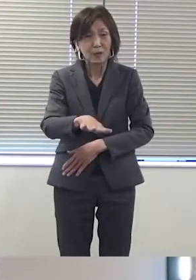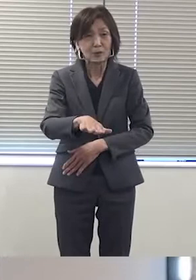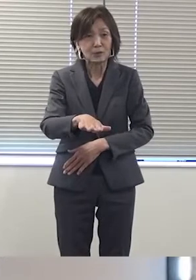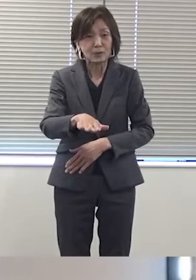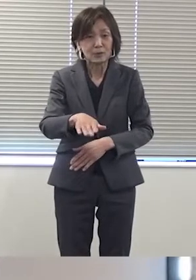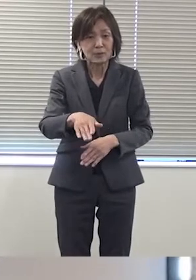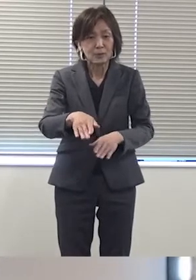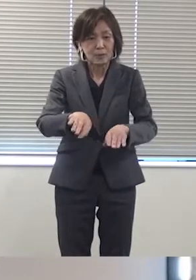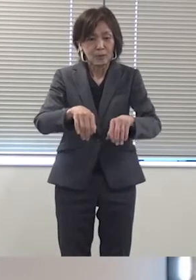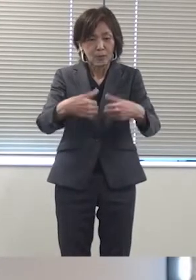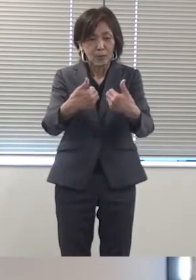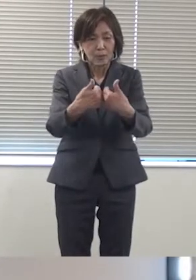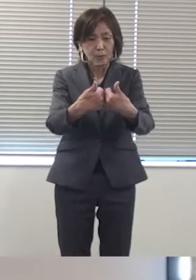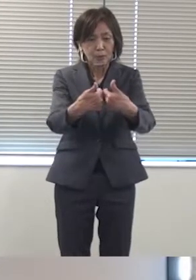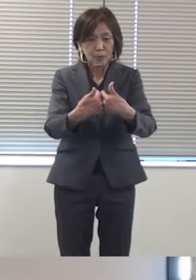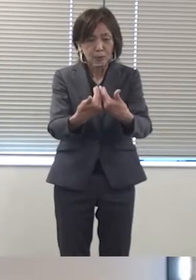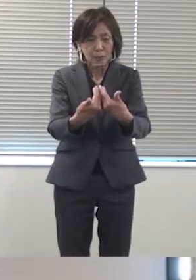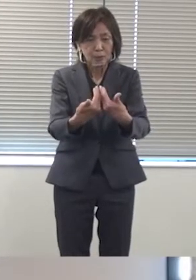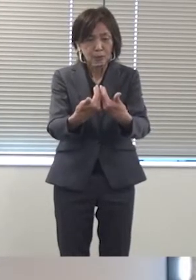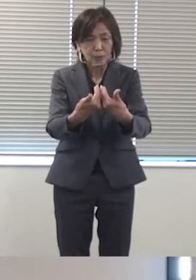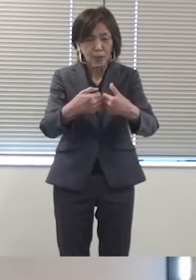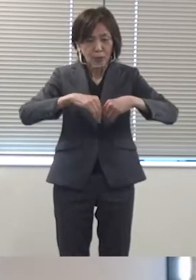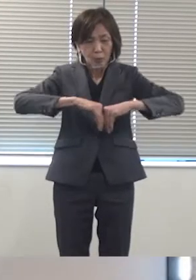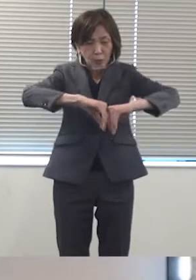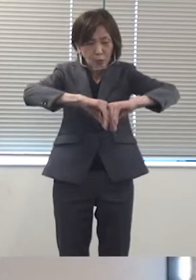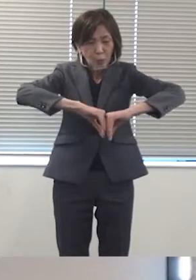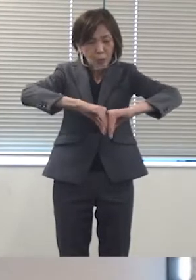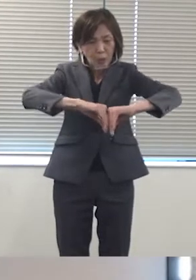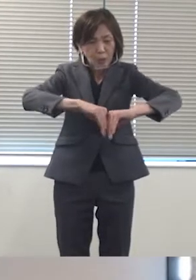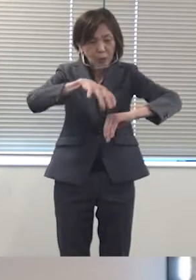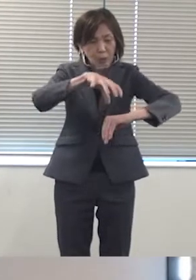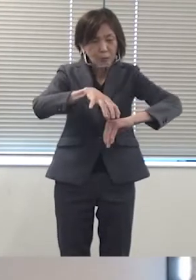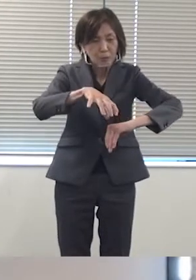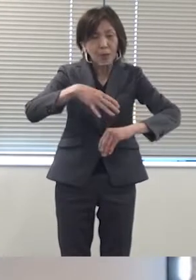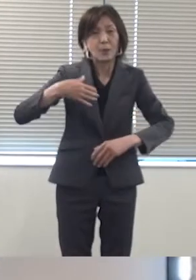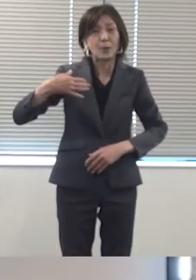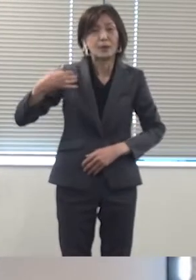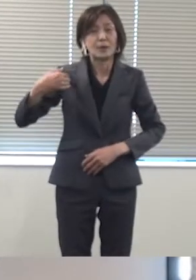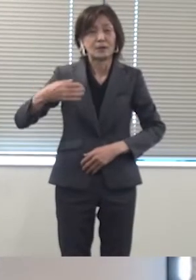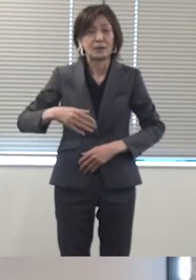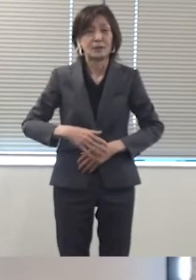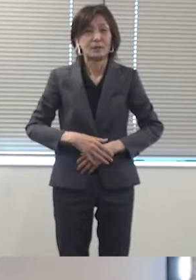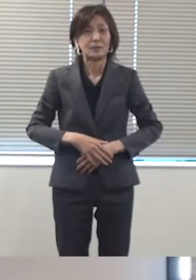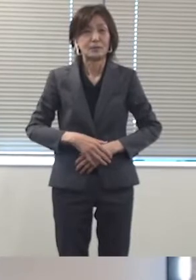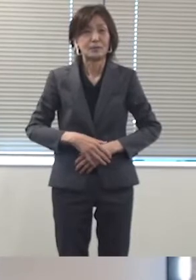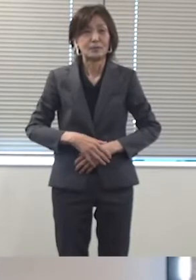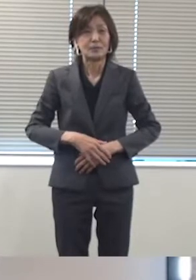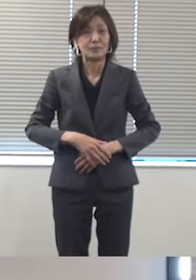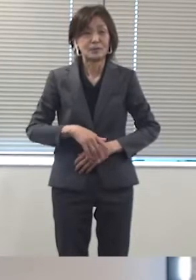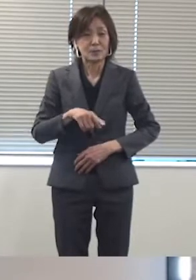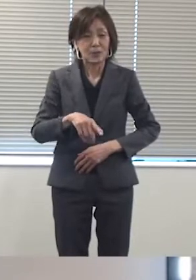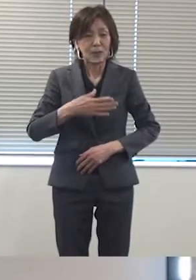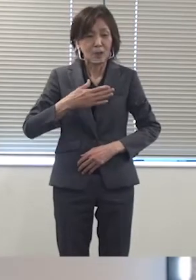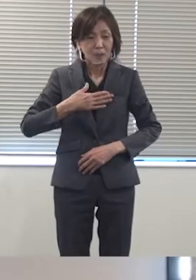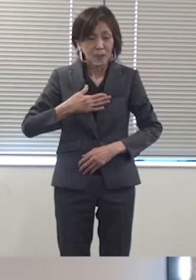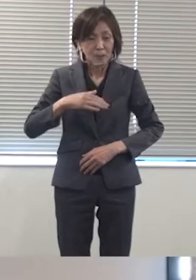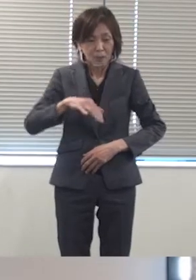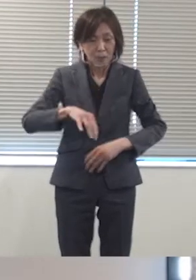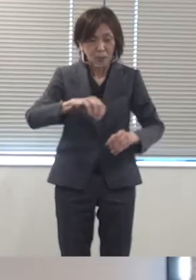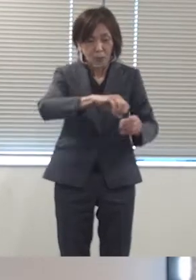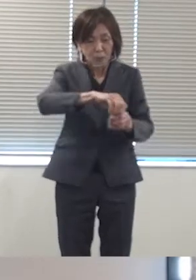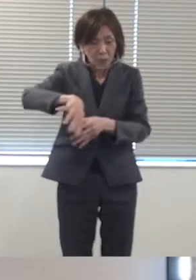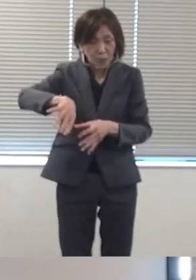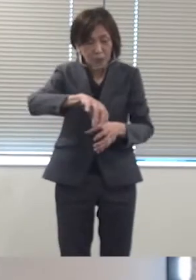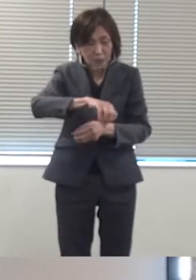、特定ができればそこを抜けるという考え方もないではないと思いますが、それを特定ができないので、まあ、